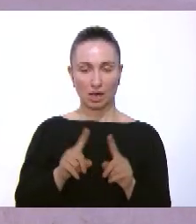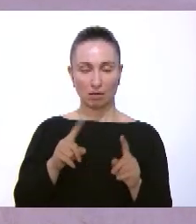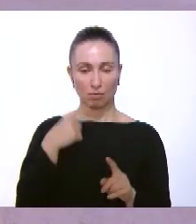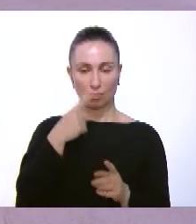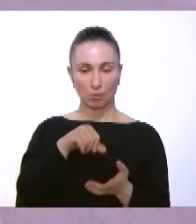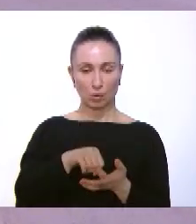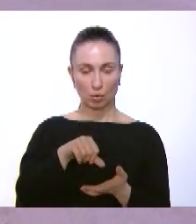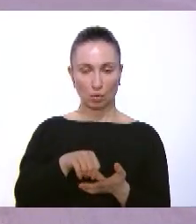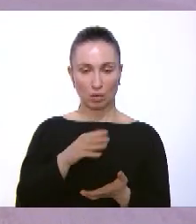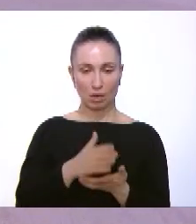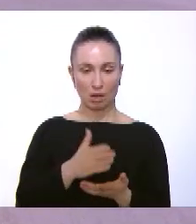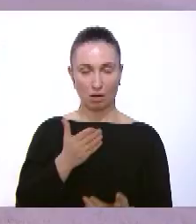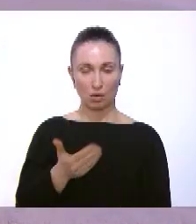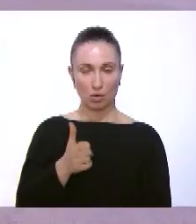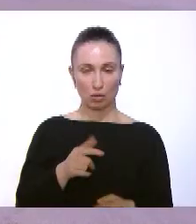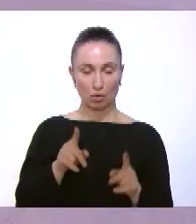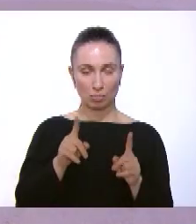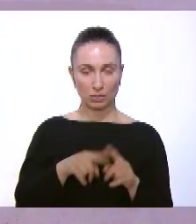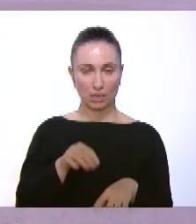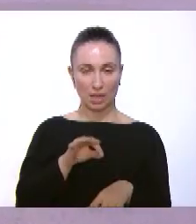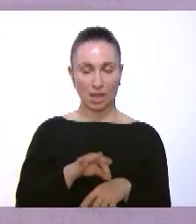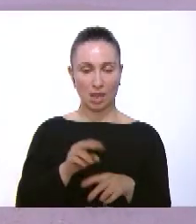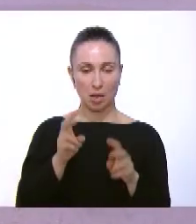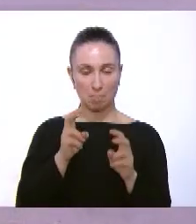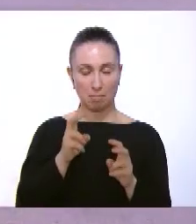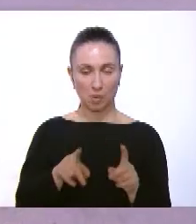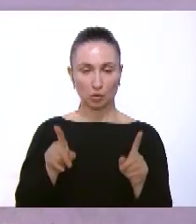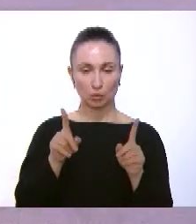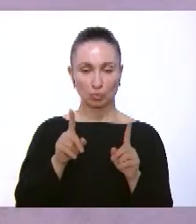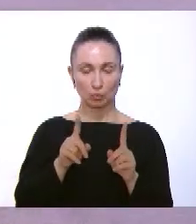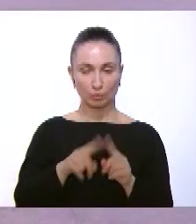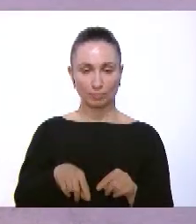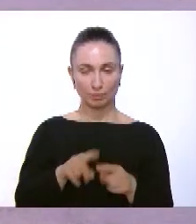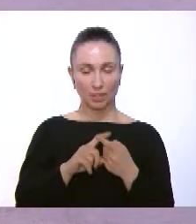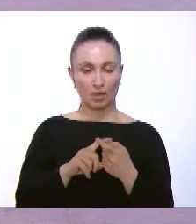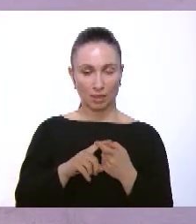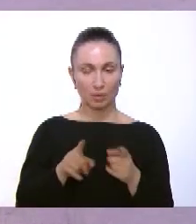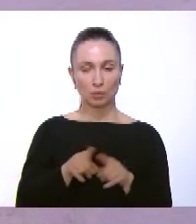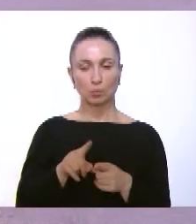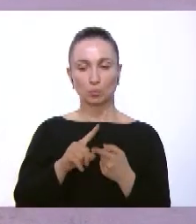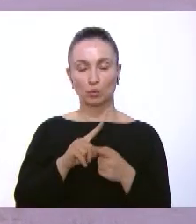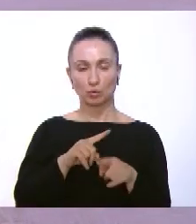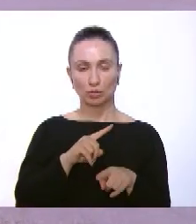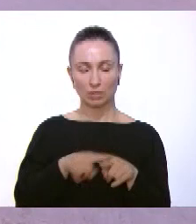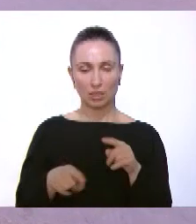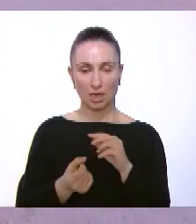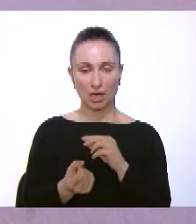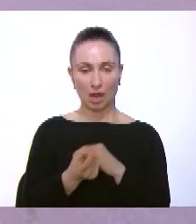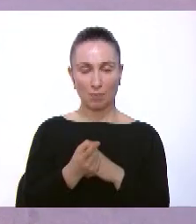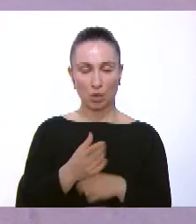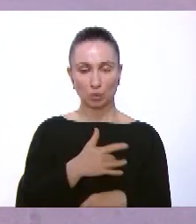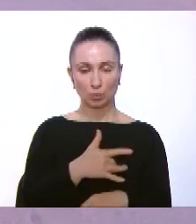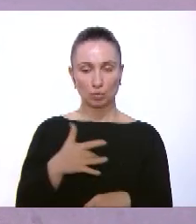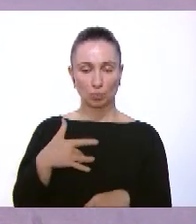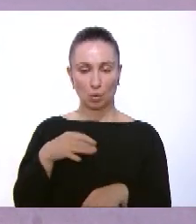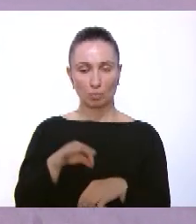როლი ენიჭება როგორც ეპიდემიოლოგიური, ასევე სწრაფი გამოვლენის